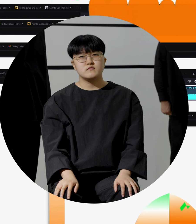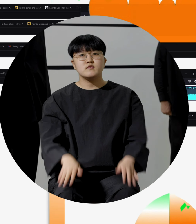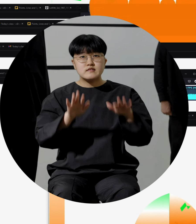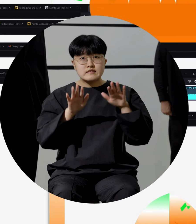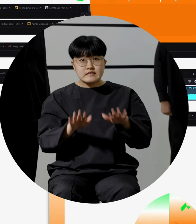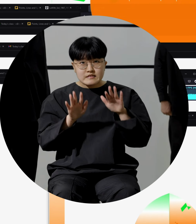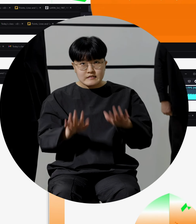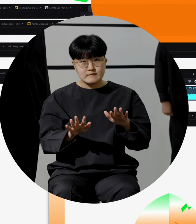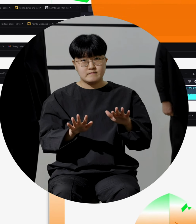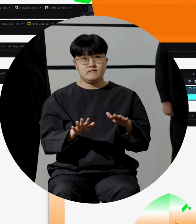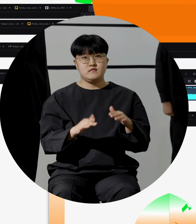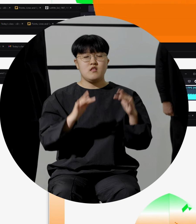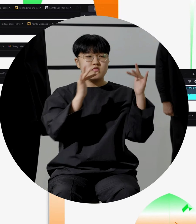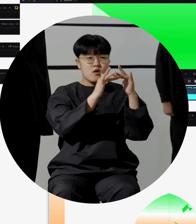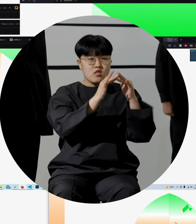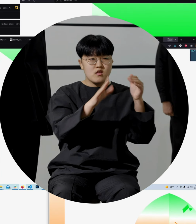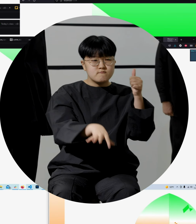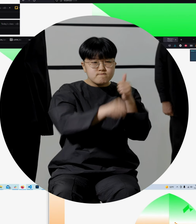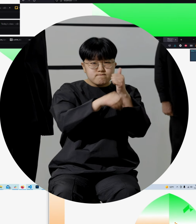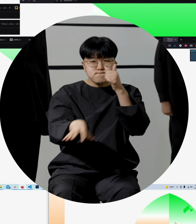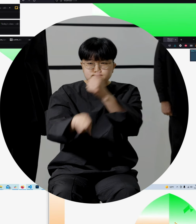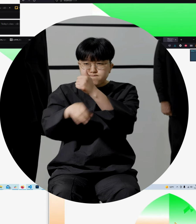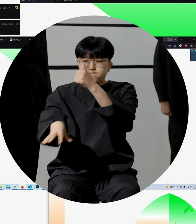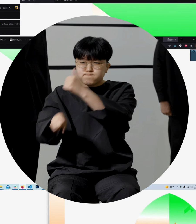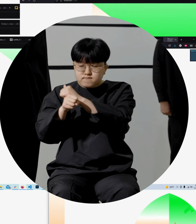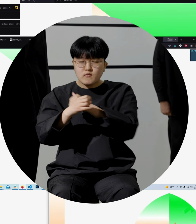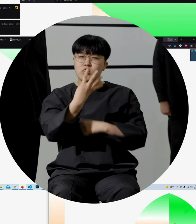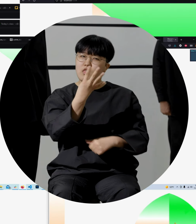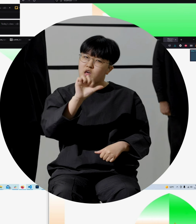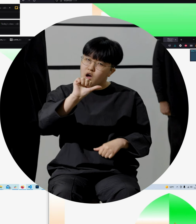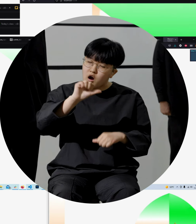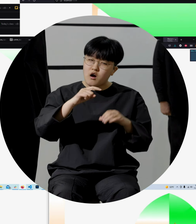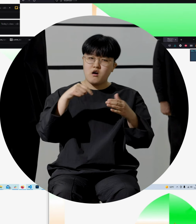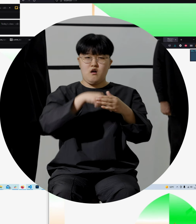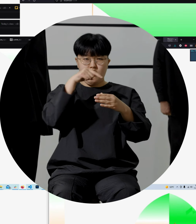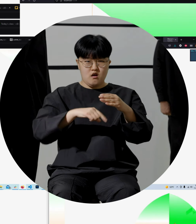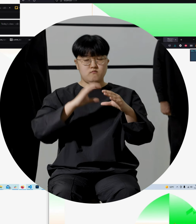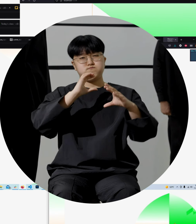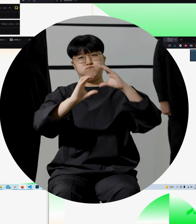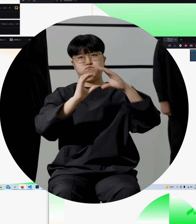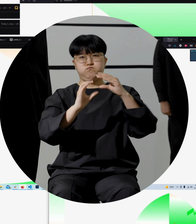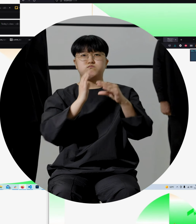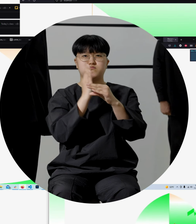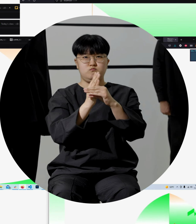우리는 네다섯 개의 거대한 중앙 집권적인 플랫폼 속에서 소통하죠.